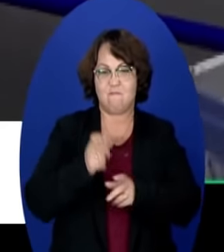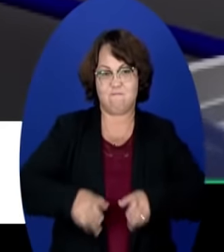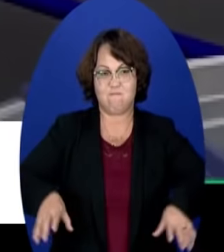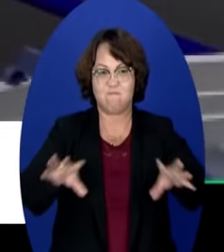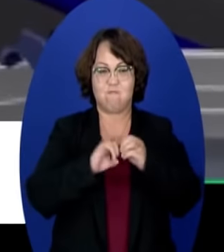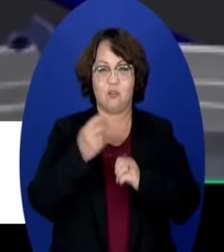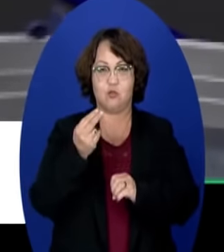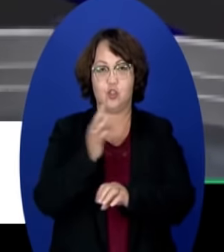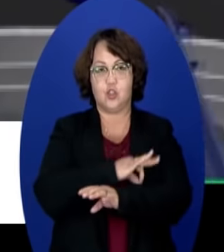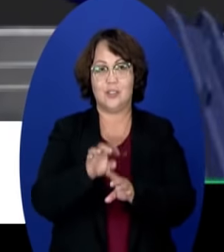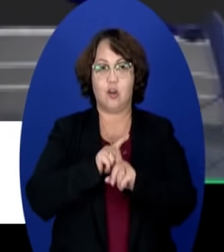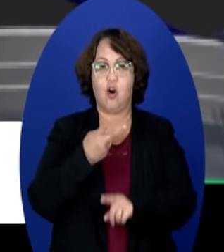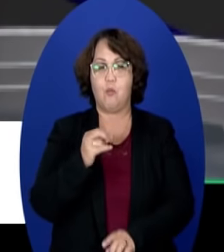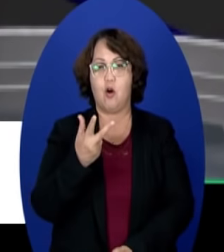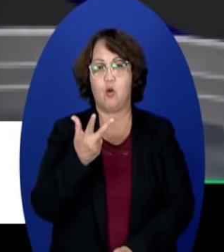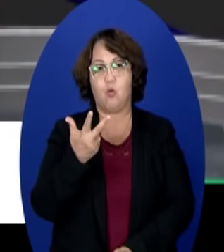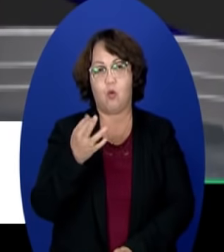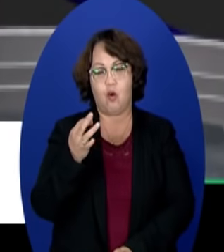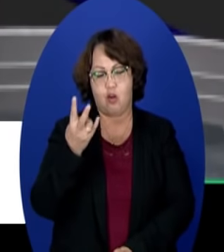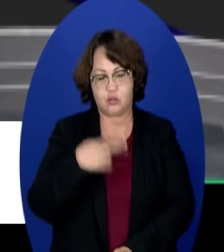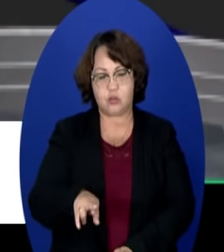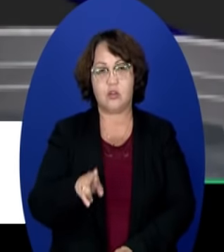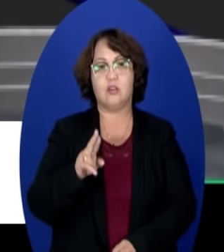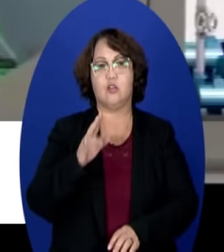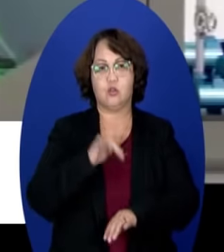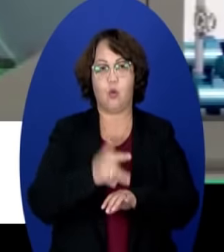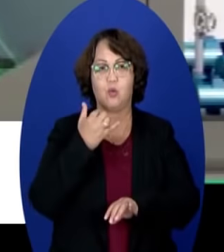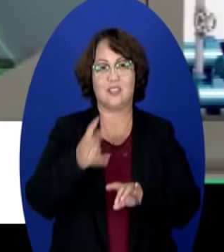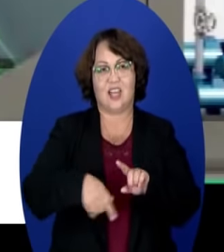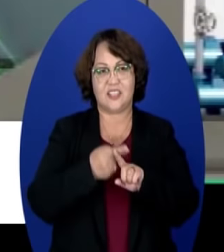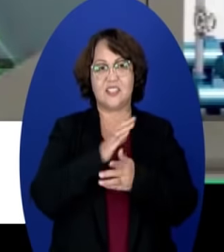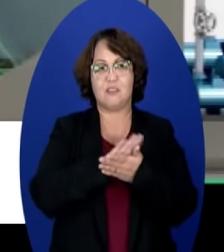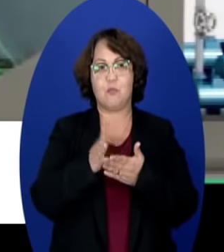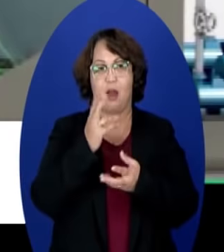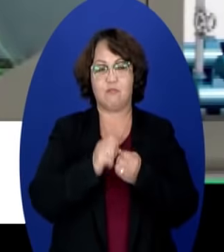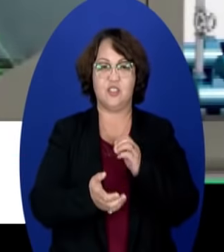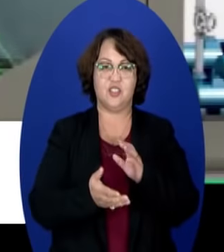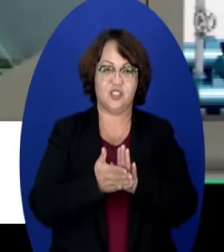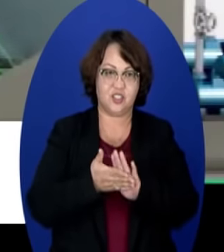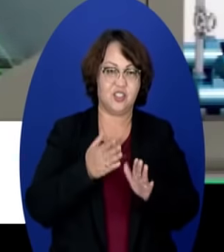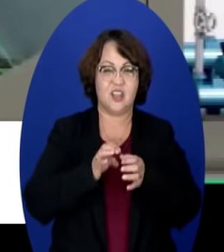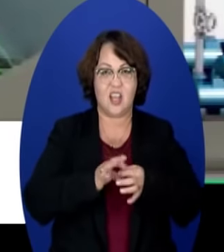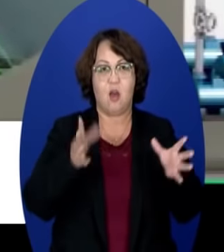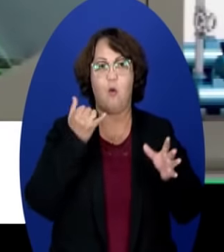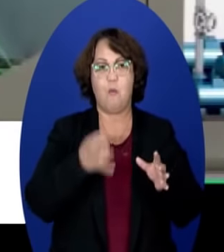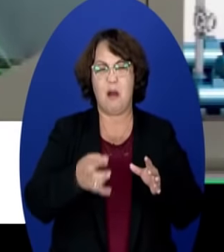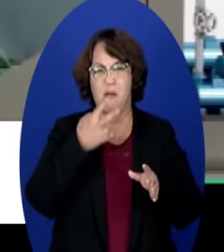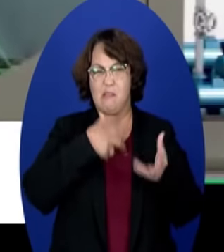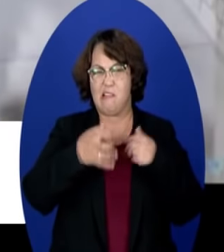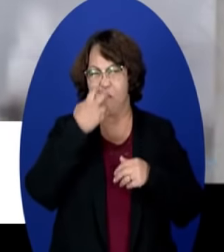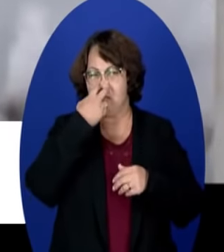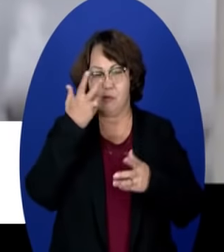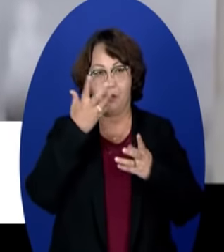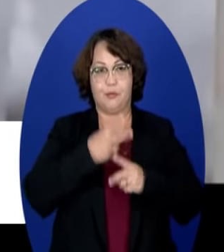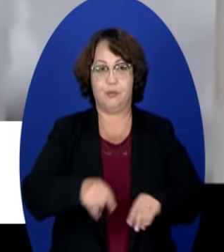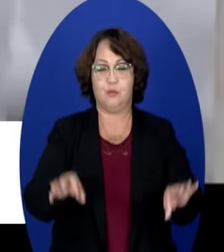бол 2023 онд төв цэвэрлэх байгууламж ашиглалтанд орох юм а. Төв цэвэрлэх байгууламж ашиглалтанд орсноор Улаанбаатар хотын бохирдлыг цэвэрлэхээс